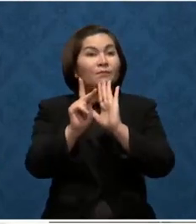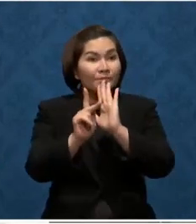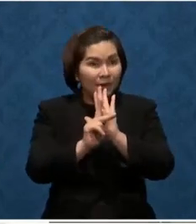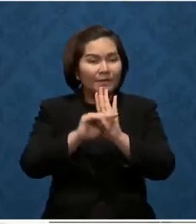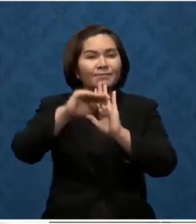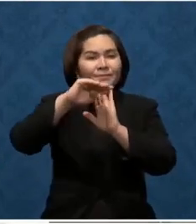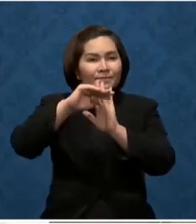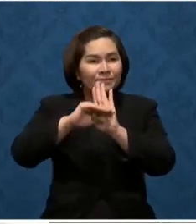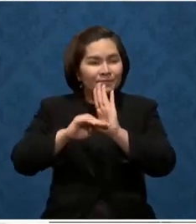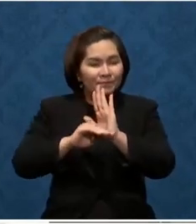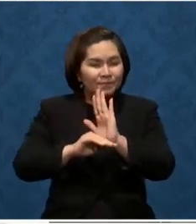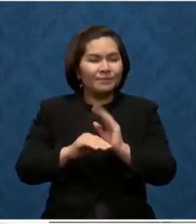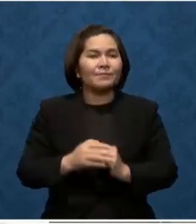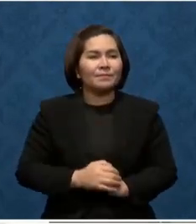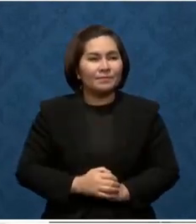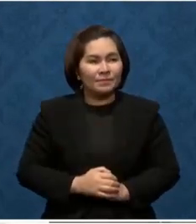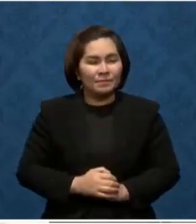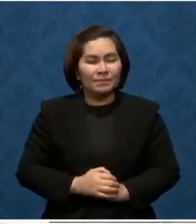เมื่อไม่ได้เขียนไว้